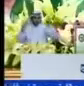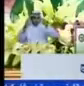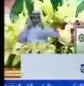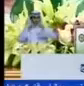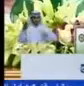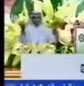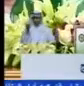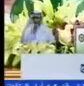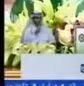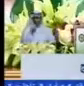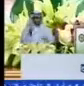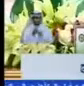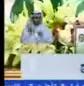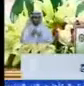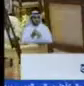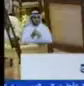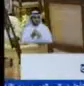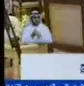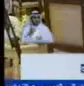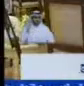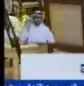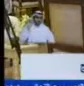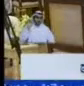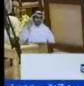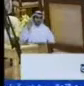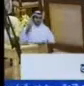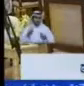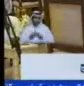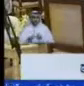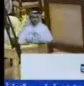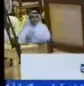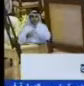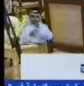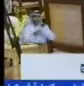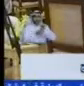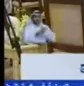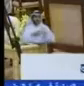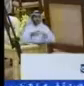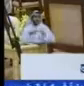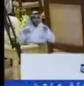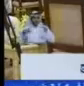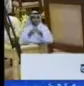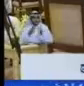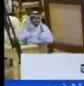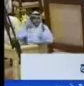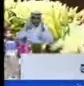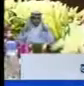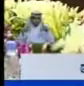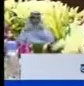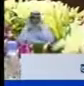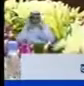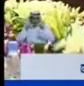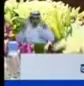البرلمانية التنسيقية تحضيرا للاجتماع الدوري التاسع لرؤساء مجالس الشورى والنواب والوطني والأمة بدول